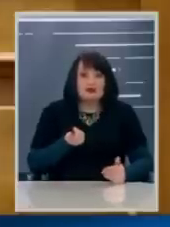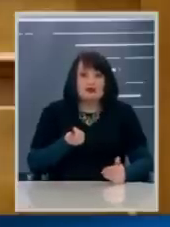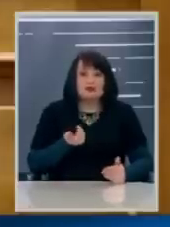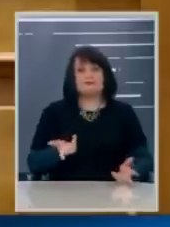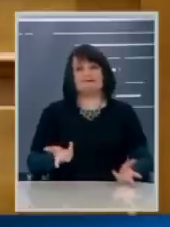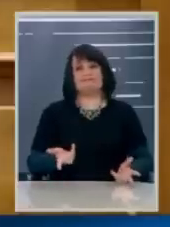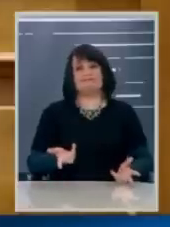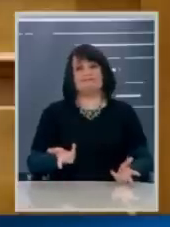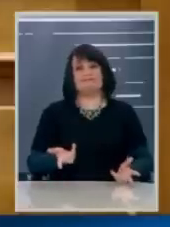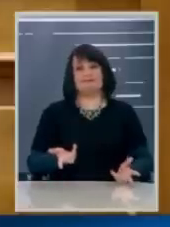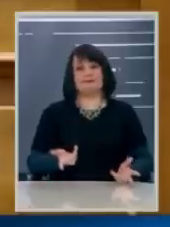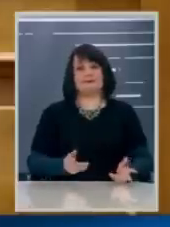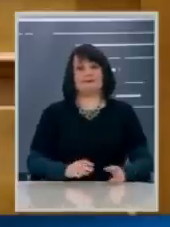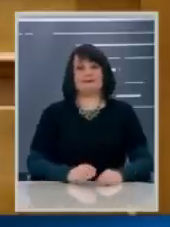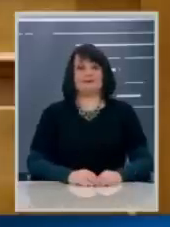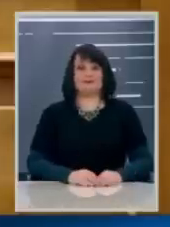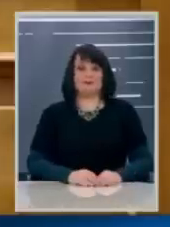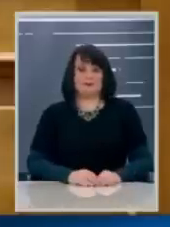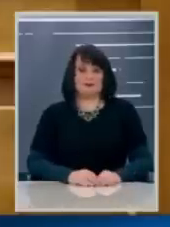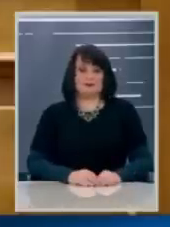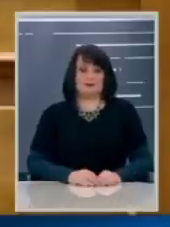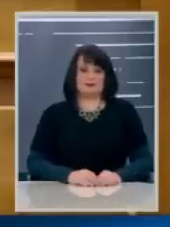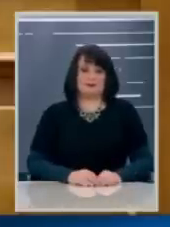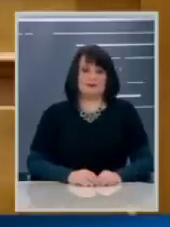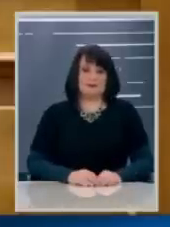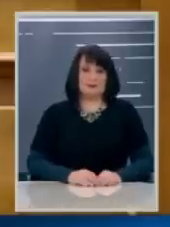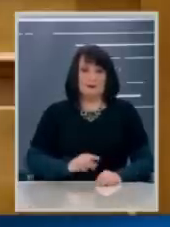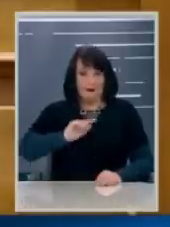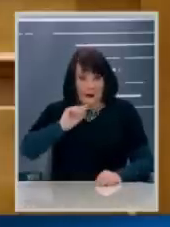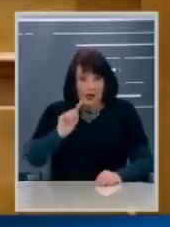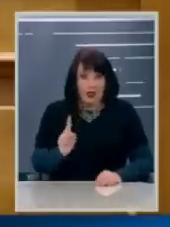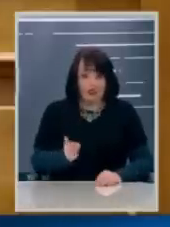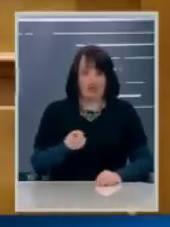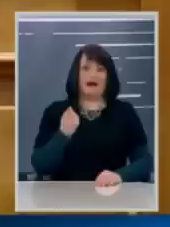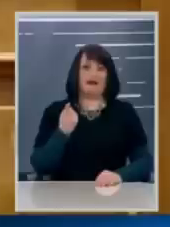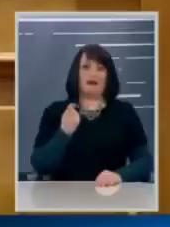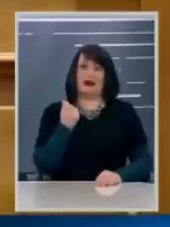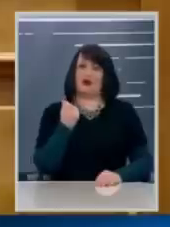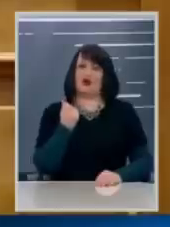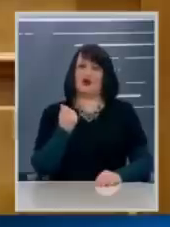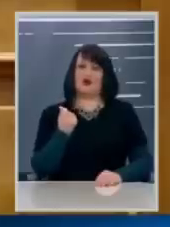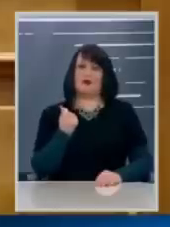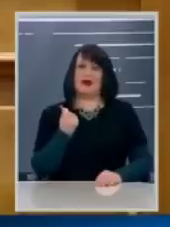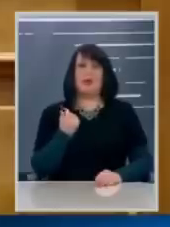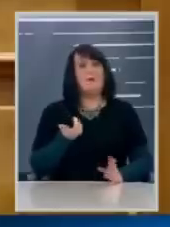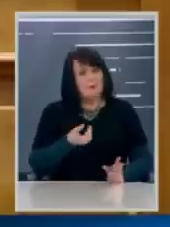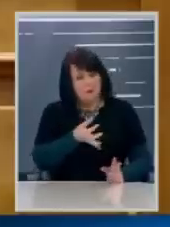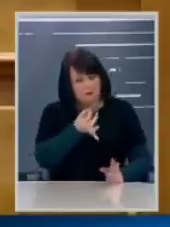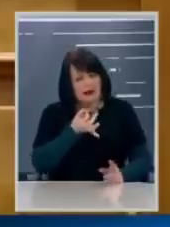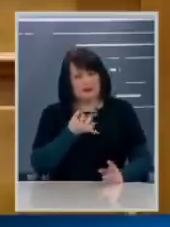έβριμα, αν έχετε τέτοιο θαύμα οικονομικό εφευρή,